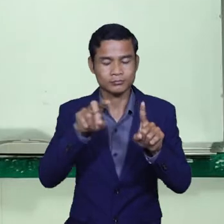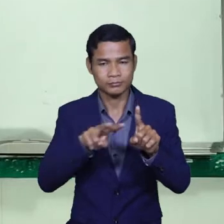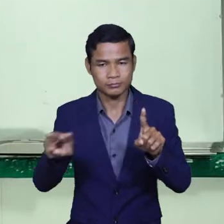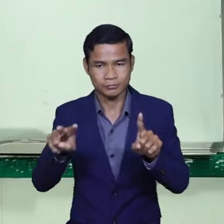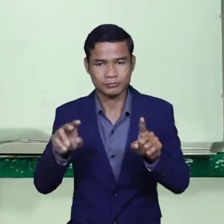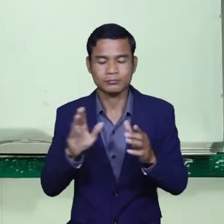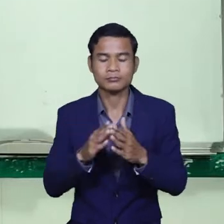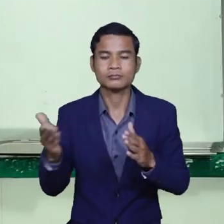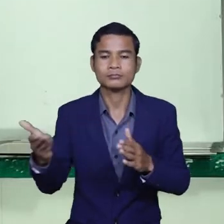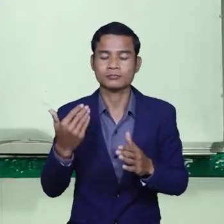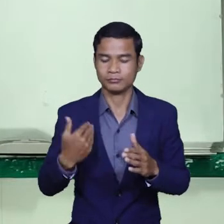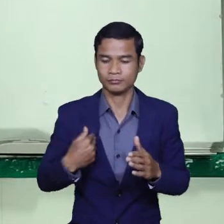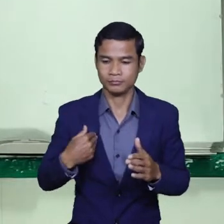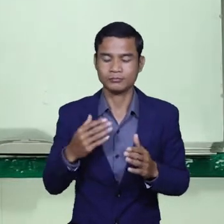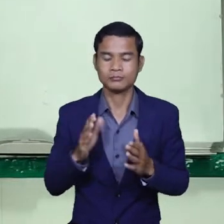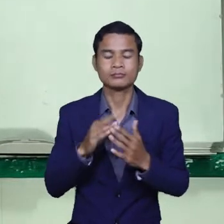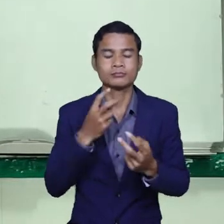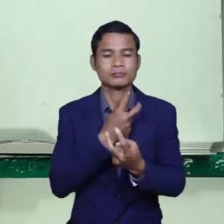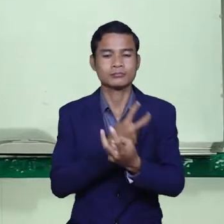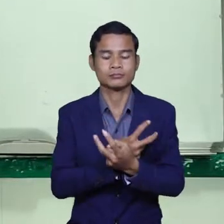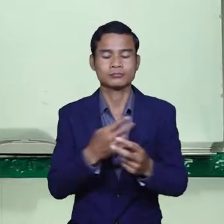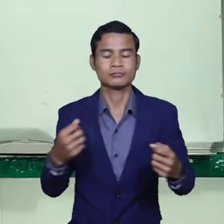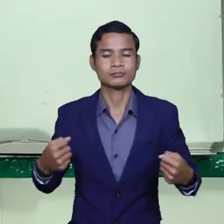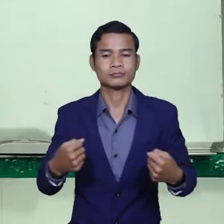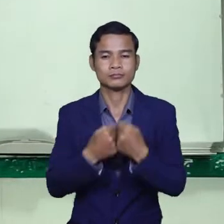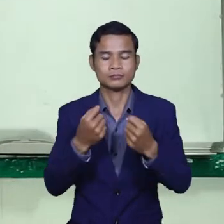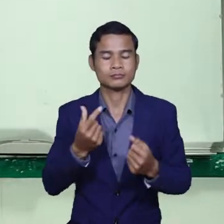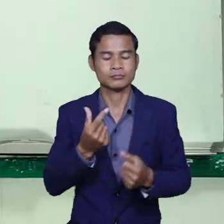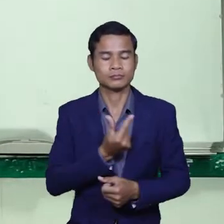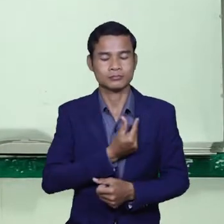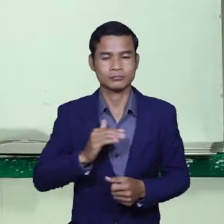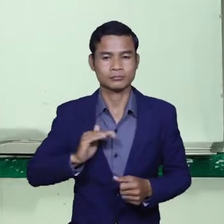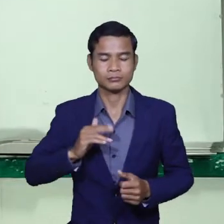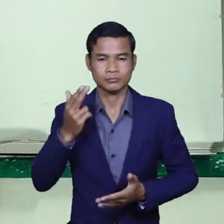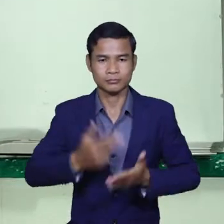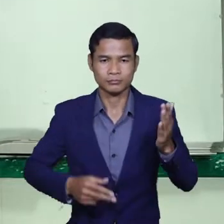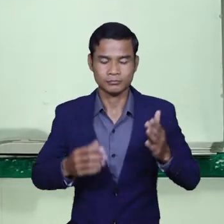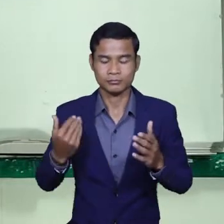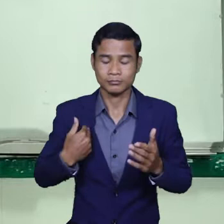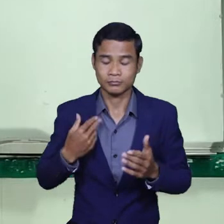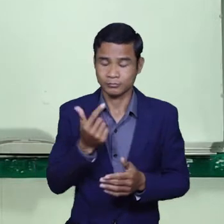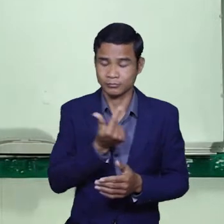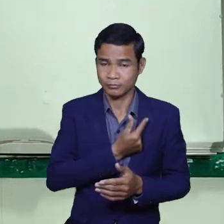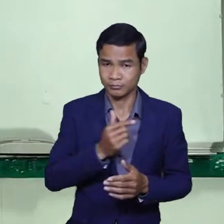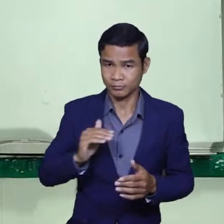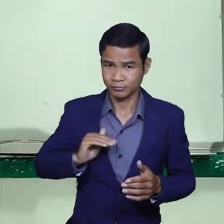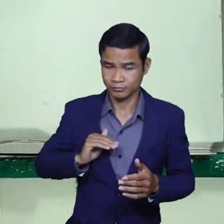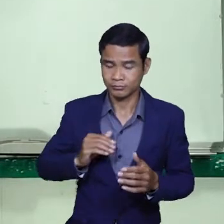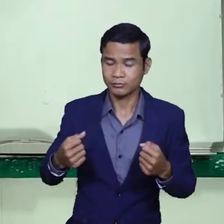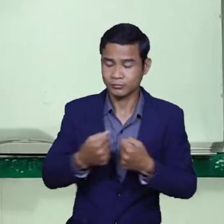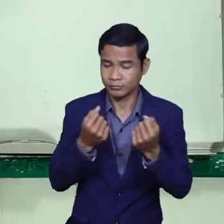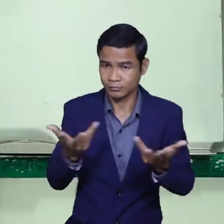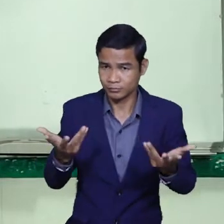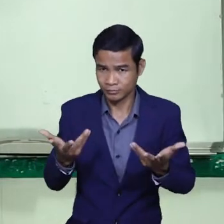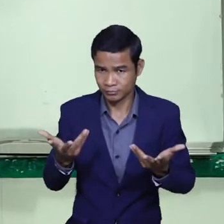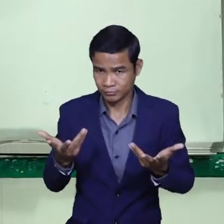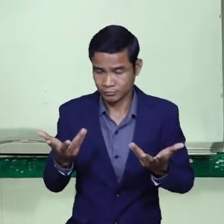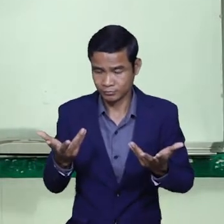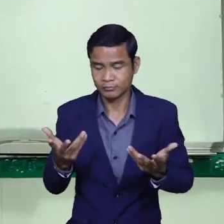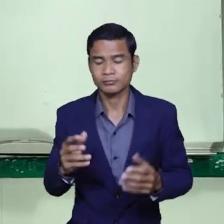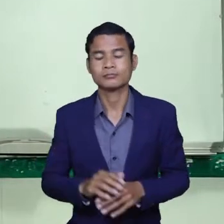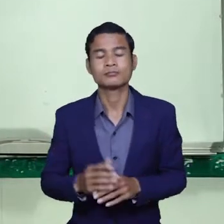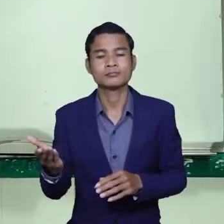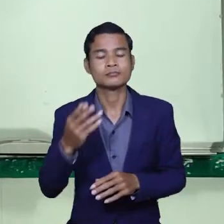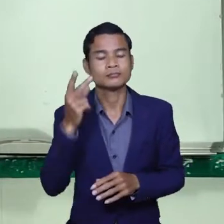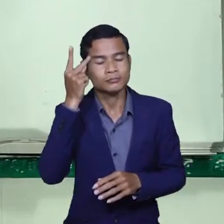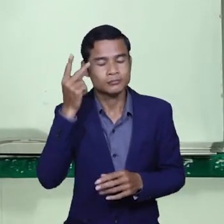តើឆ្អឹងមានគ្រោះថ្នាក់ដោយសារអ្វីហើយមានគ្រោះថ្នាក់ដូចដាច់ខ្លះចាអញ្ចឹងកូនគិតបន្តិចណា